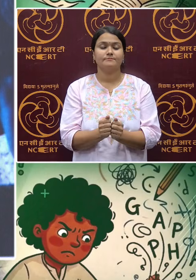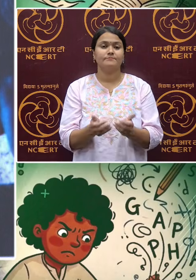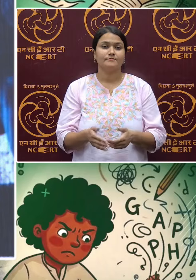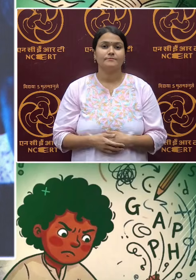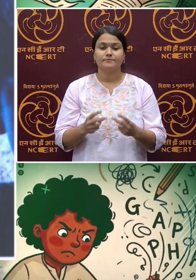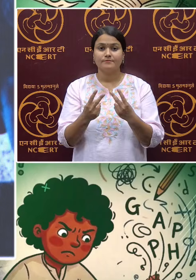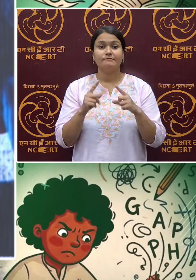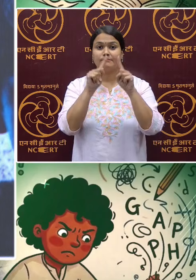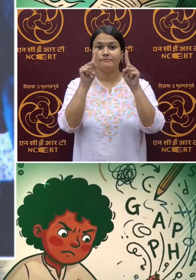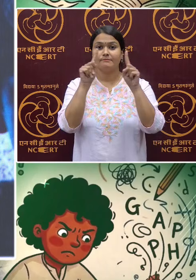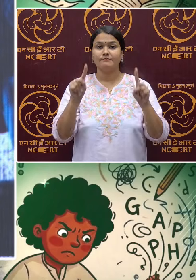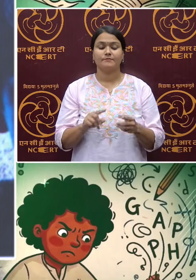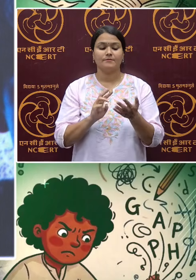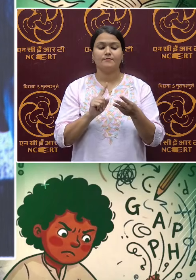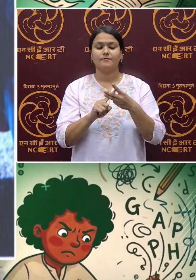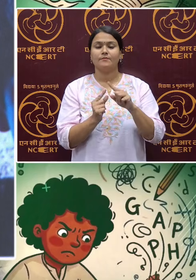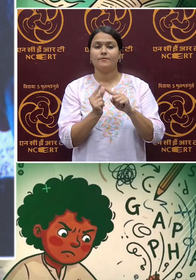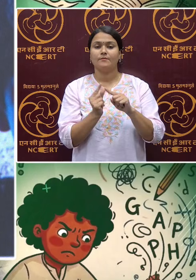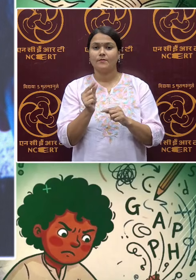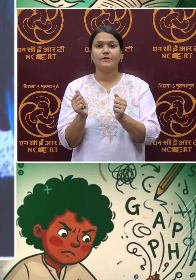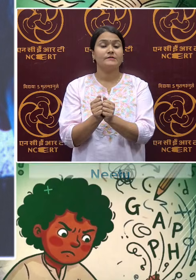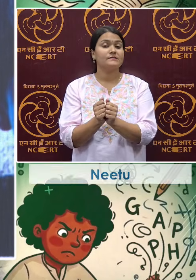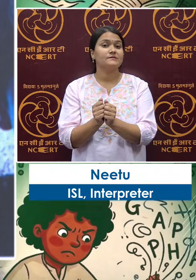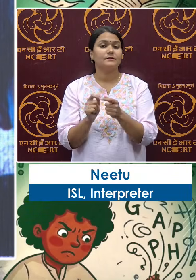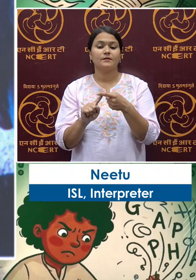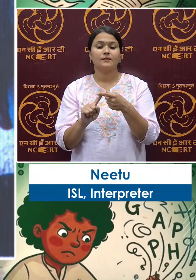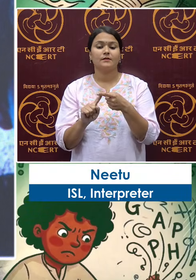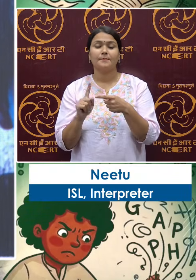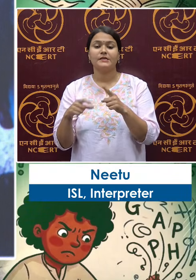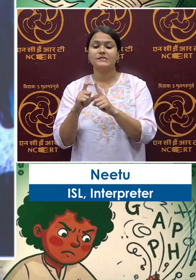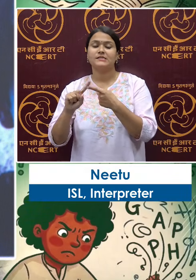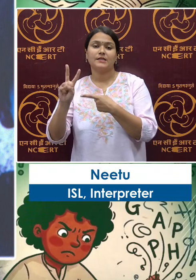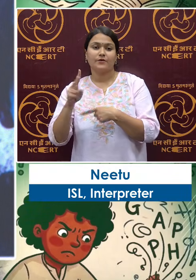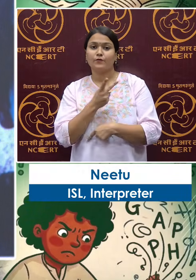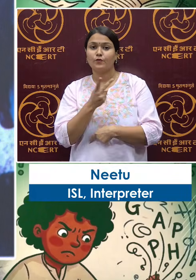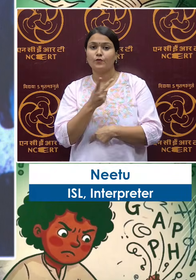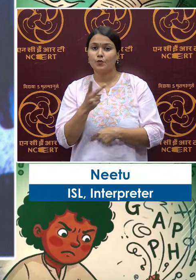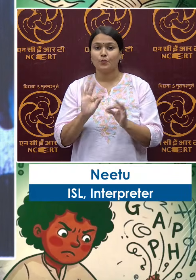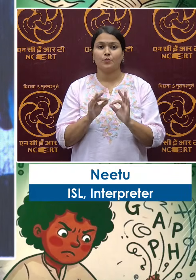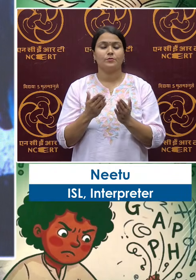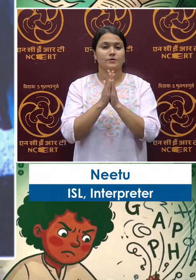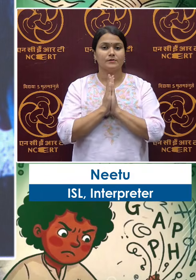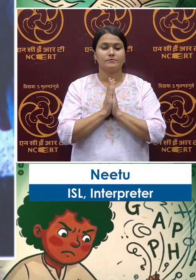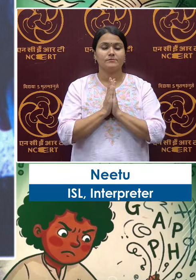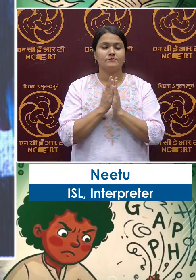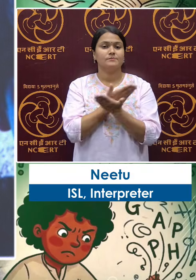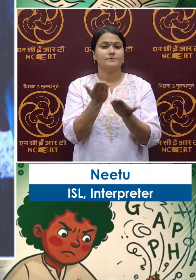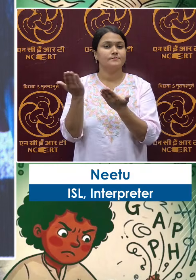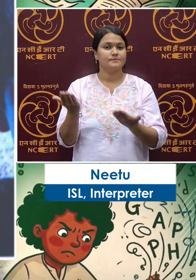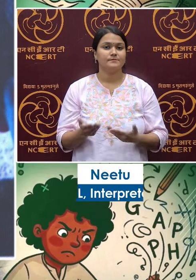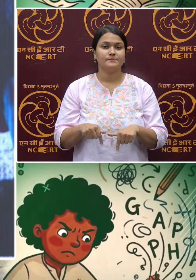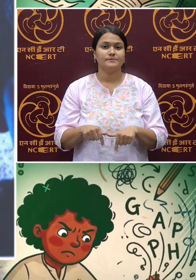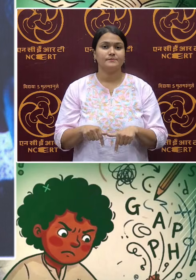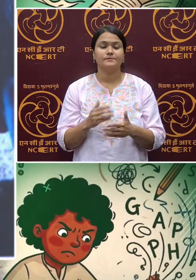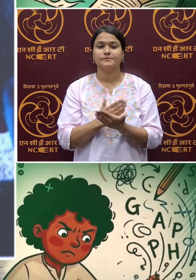आर वाचिंग ऑन स्क्रीन मिस नीतू, एंड शी विल बी अकम्पनीड बाय मिस्टर देव मलिक. Namaskar, we welcome both of you to the session.